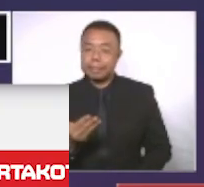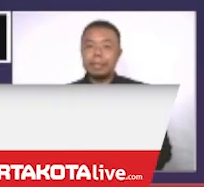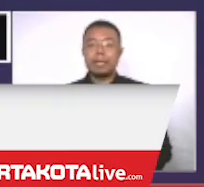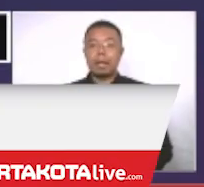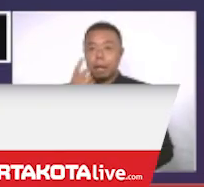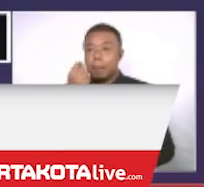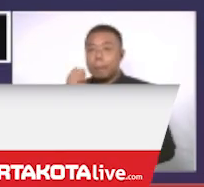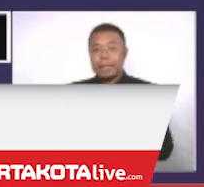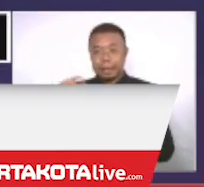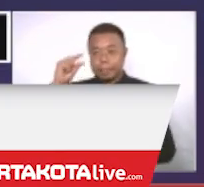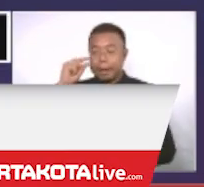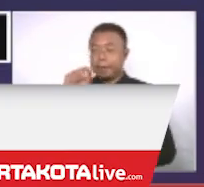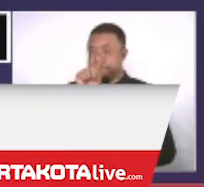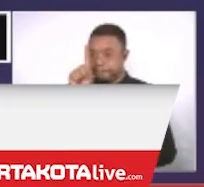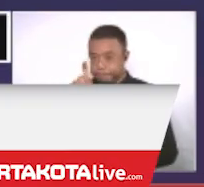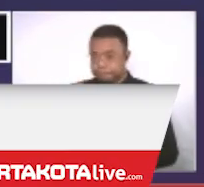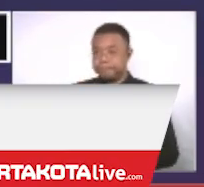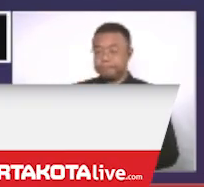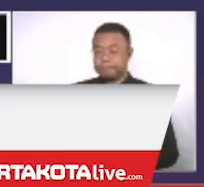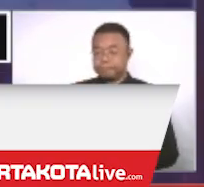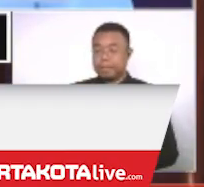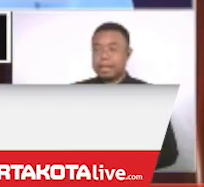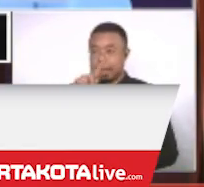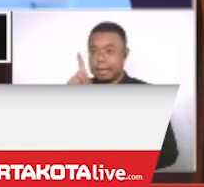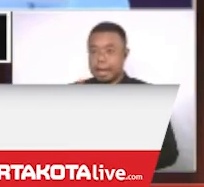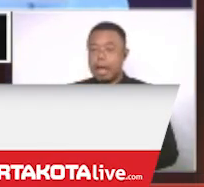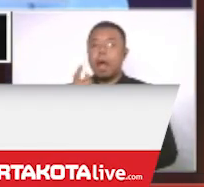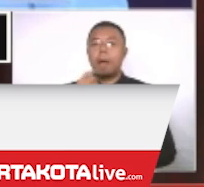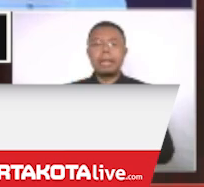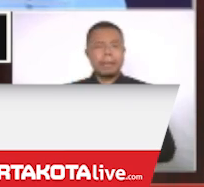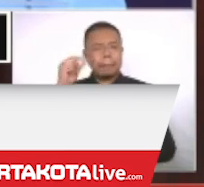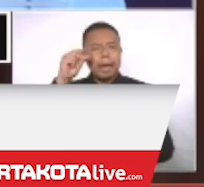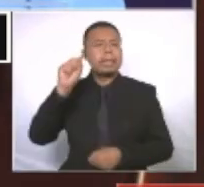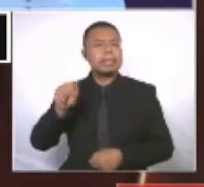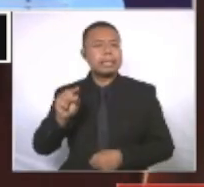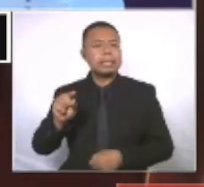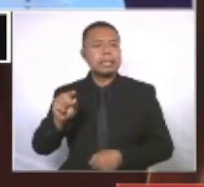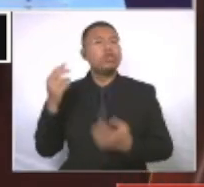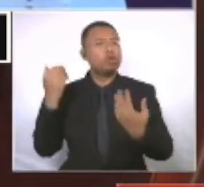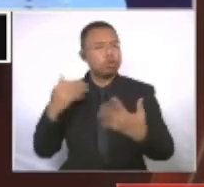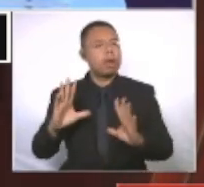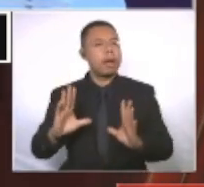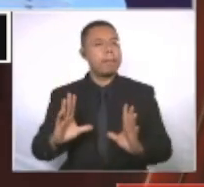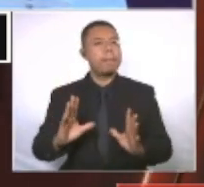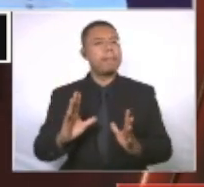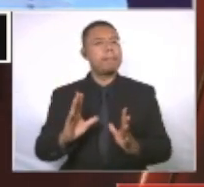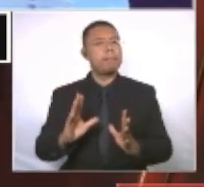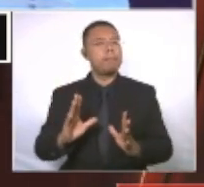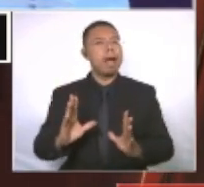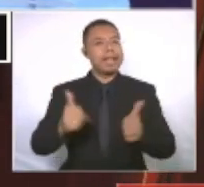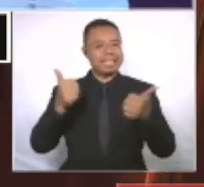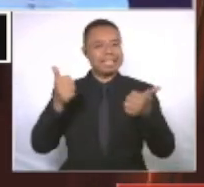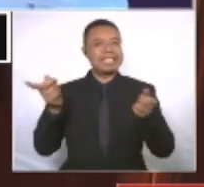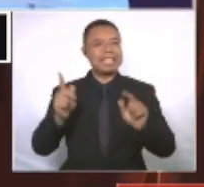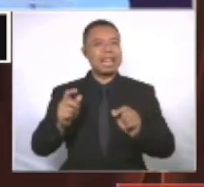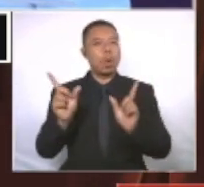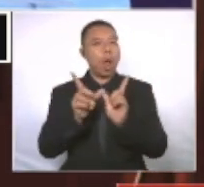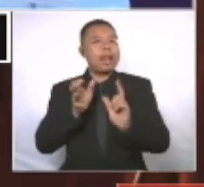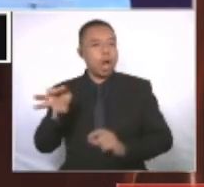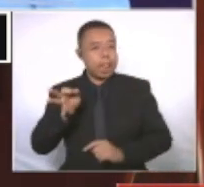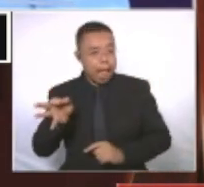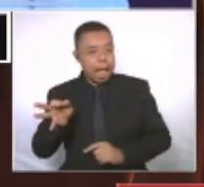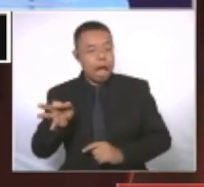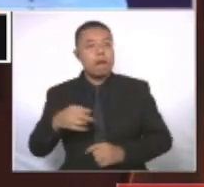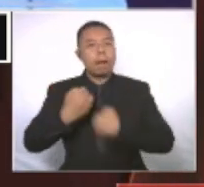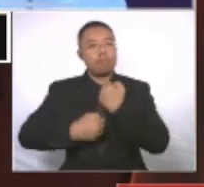Pak Gibran. Pak Gibran ini telah berhasil menjadi wali kota